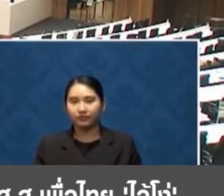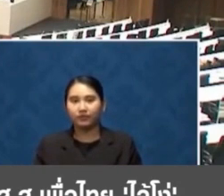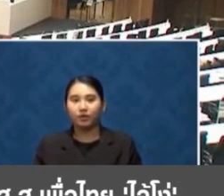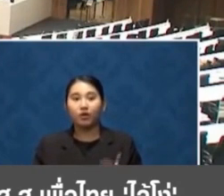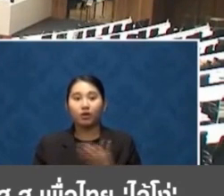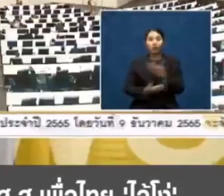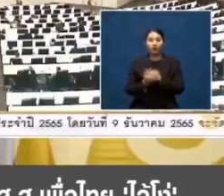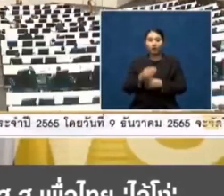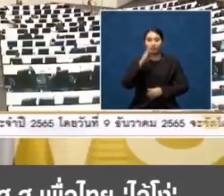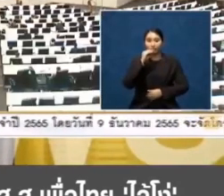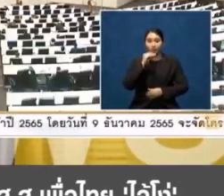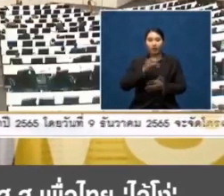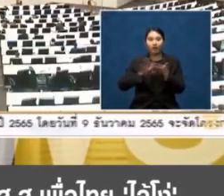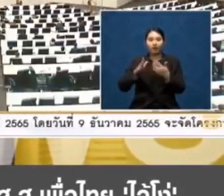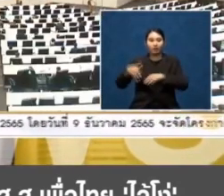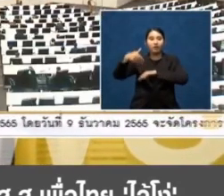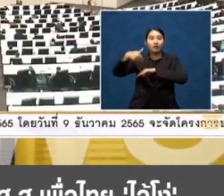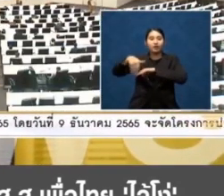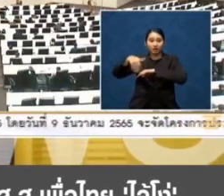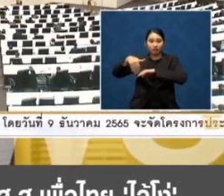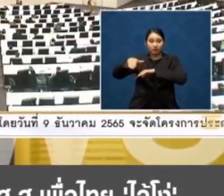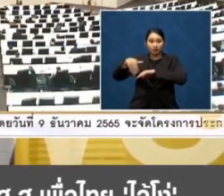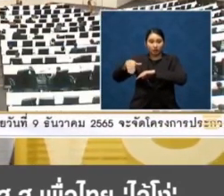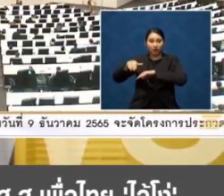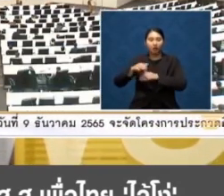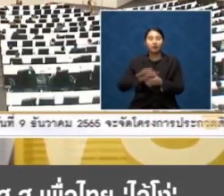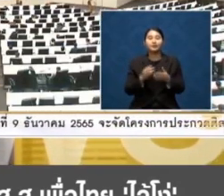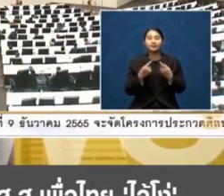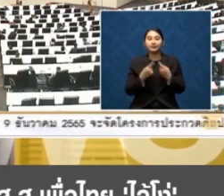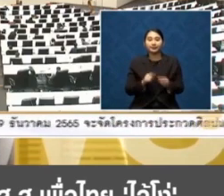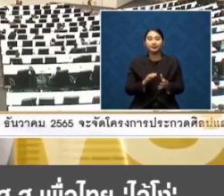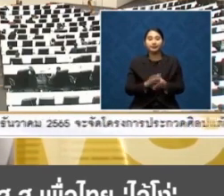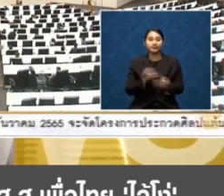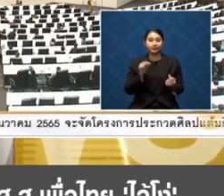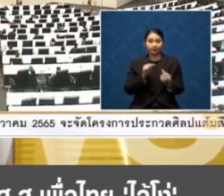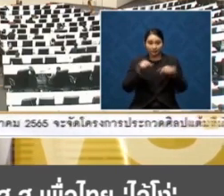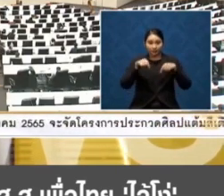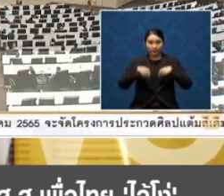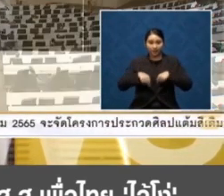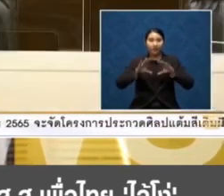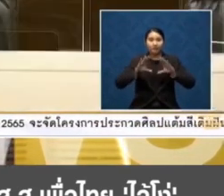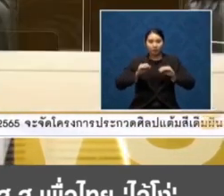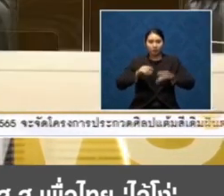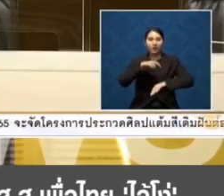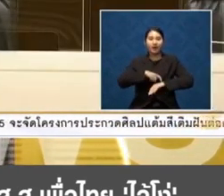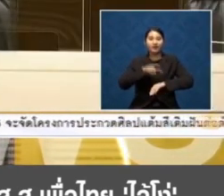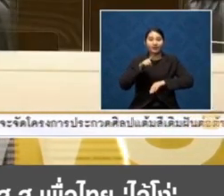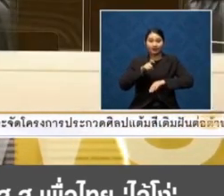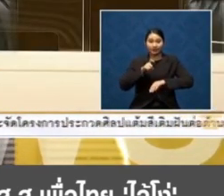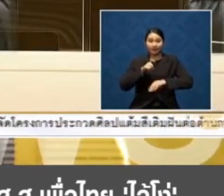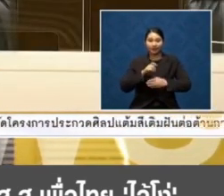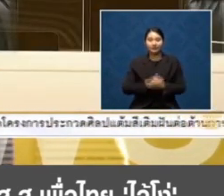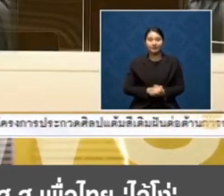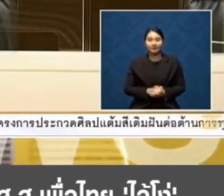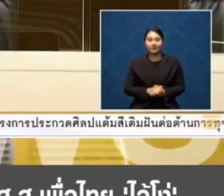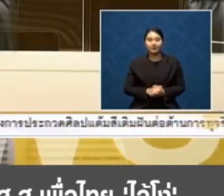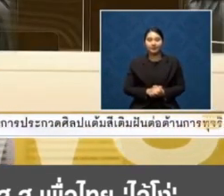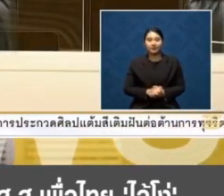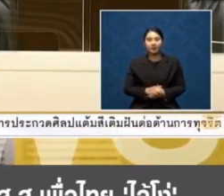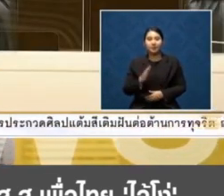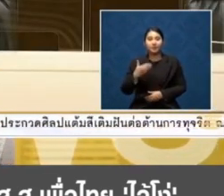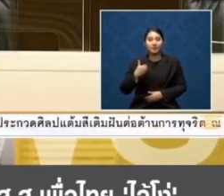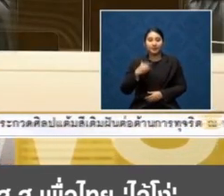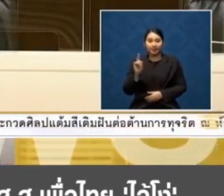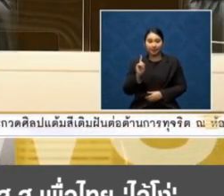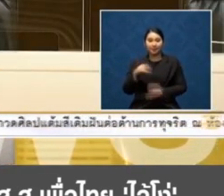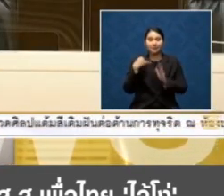แล้วก็บอกว่าเนี่ยโอ้วันนั้นเนี่ยคนเยอะ เป็นมือนะ ก็เลยเผลอไปใช่ไหมแล้วถ้าฟังดูวันนั้นนะไม่ได้ด่าประชา